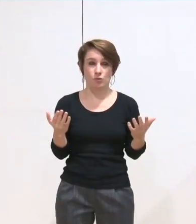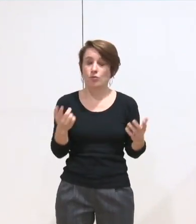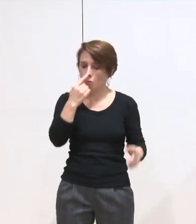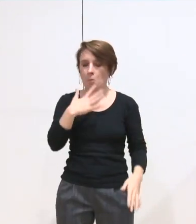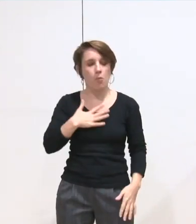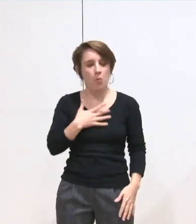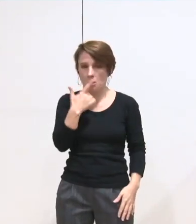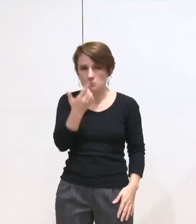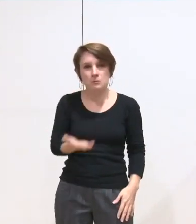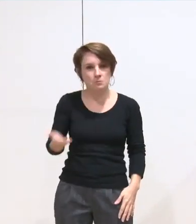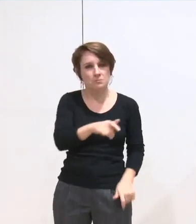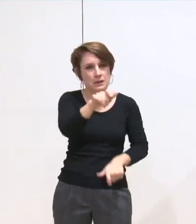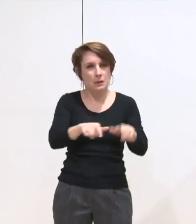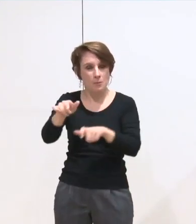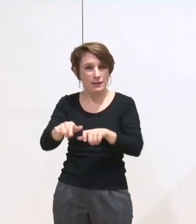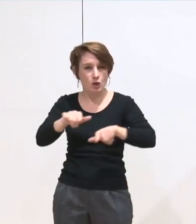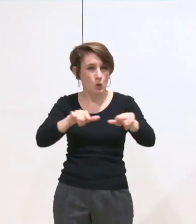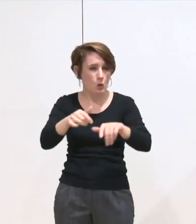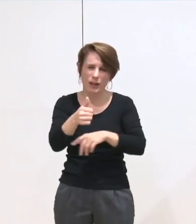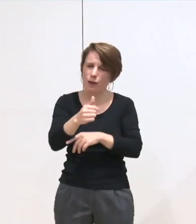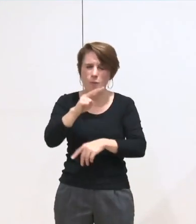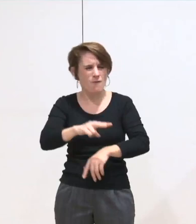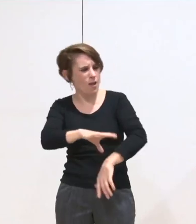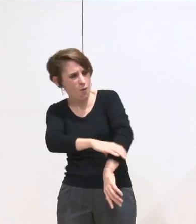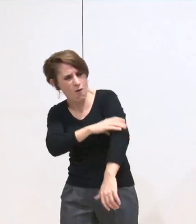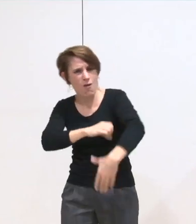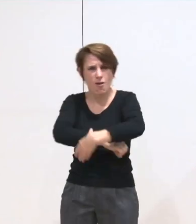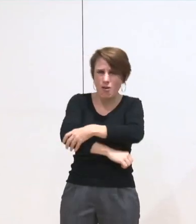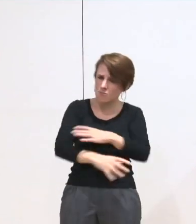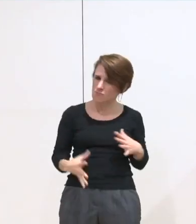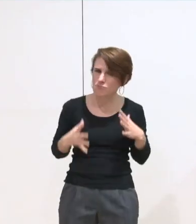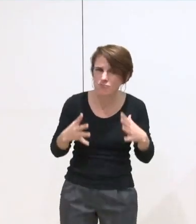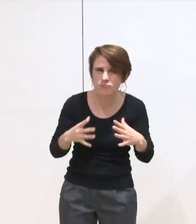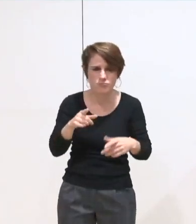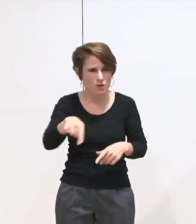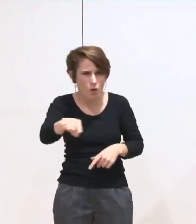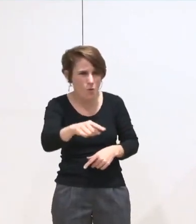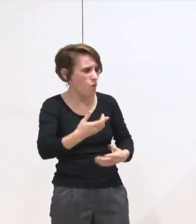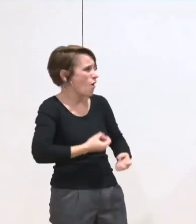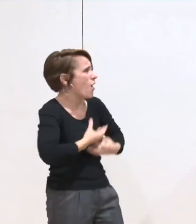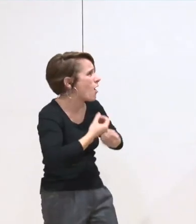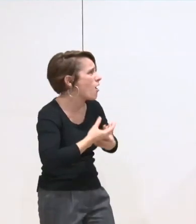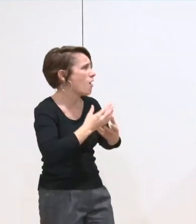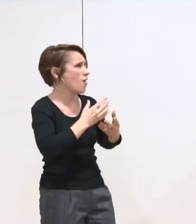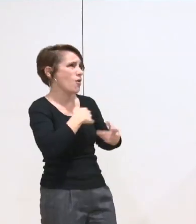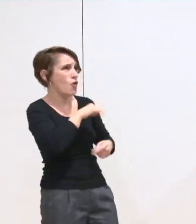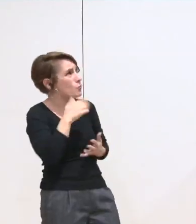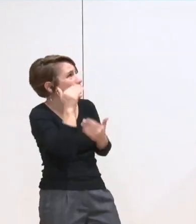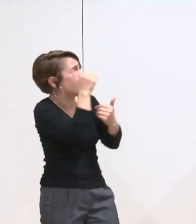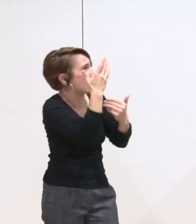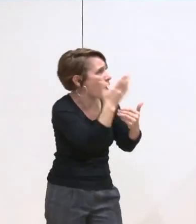habitants qui nous ont fait part de leurs attentes, de leurs inquiétudes, etc.,